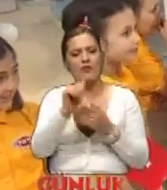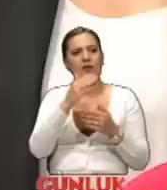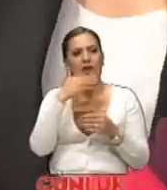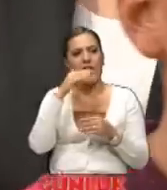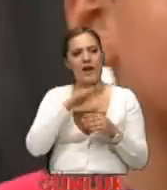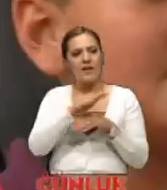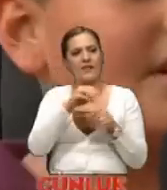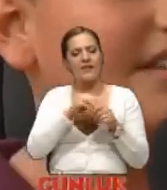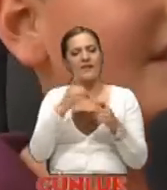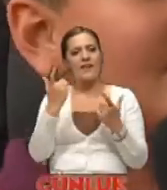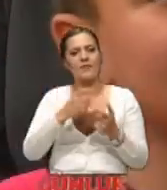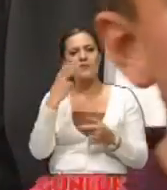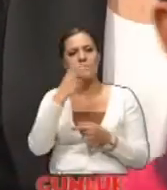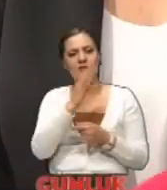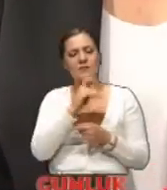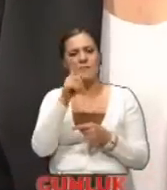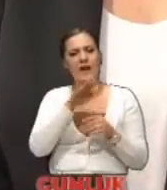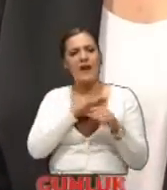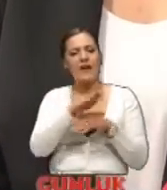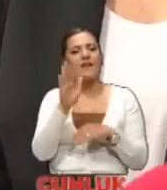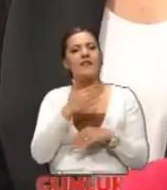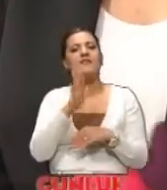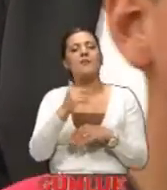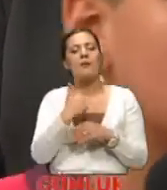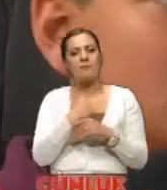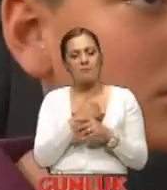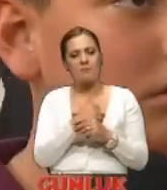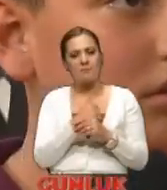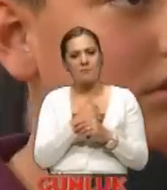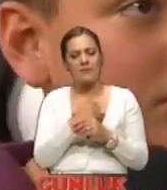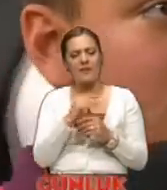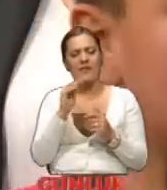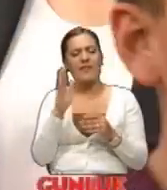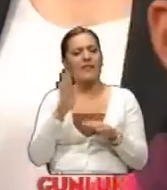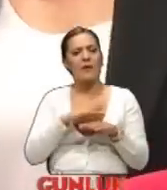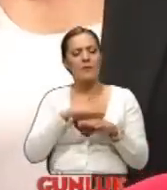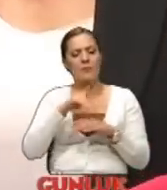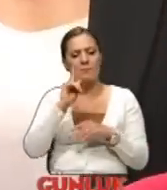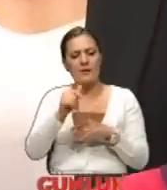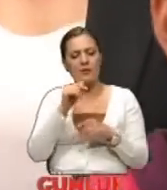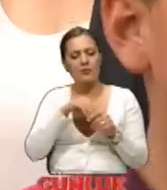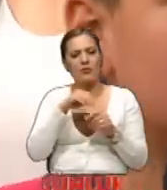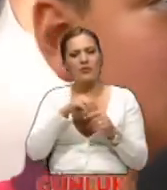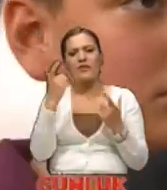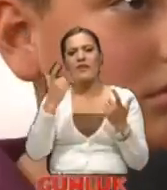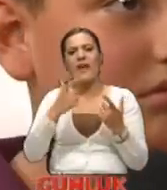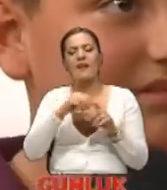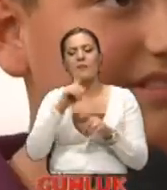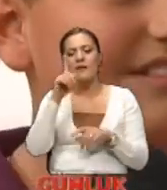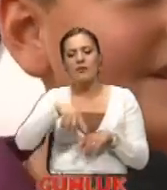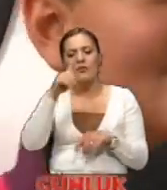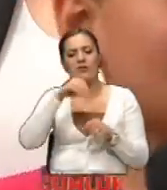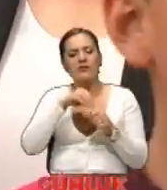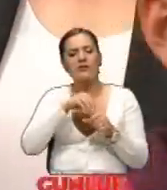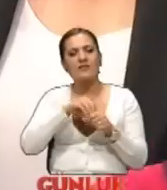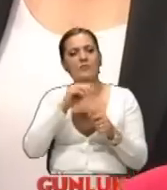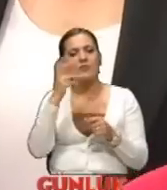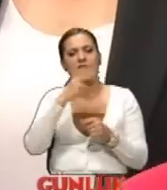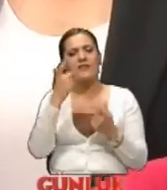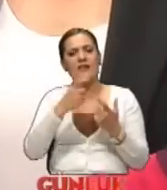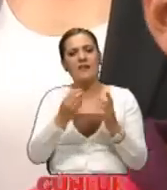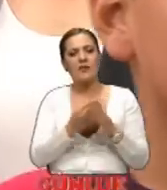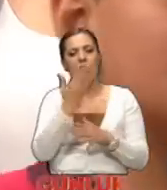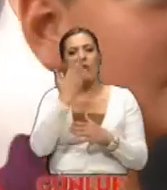hayatım neredeyse. Müziksiz bir hayat geçiremem. Ne yapıyorsun? Bir günün nasıl geçiyor peki? Müzik nerede merak ediyorum. Hayatın nerede ne giriyor